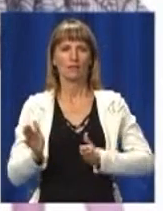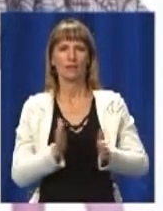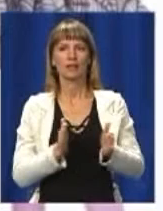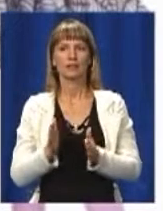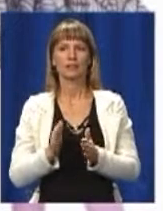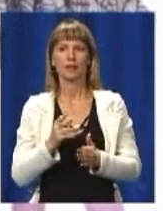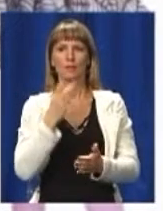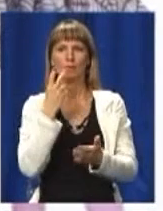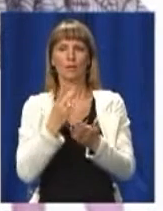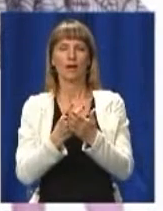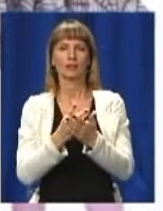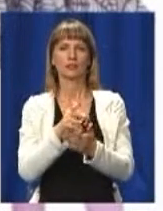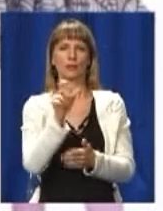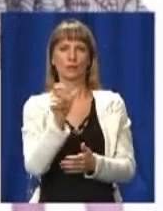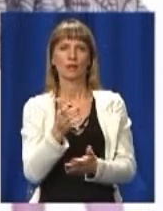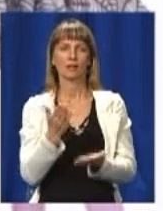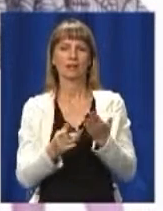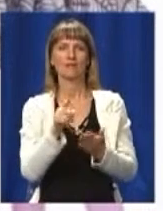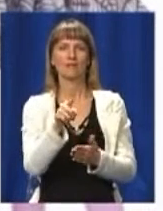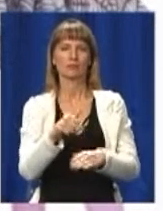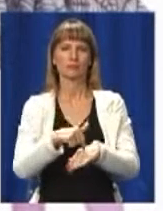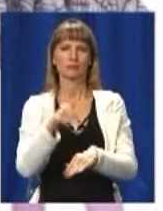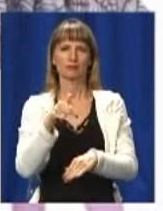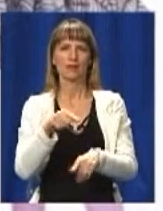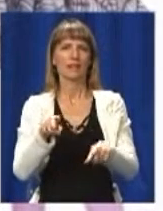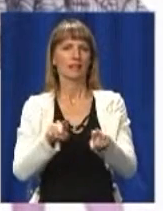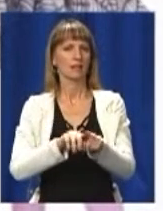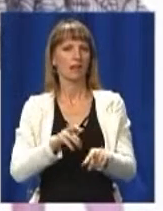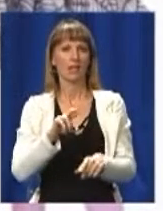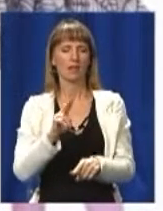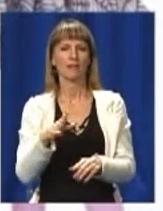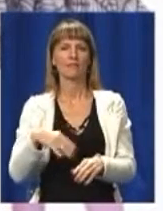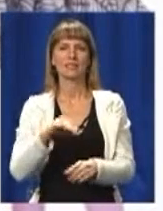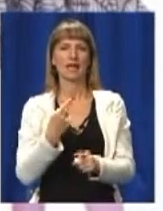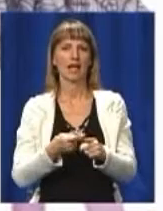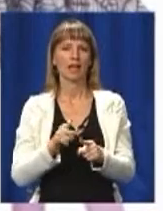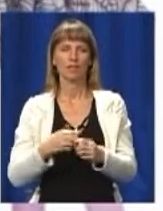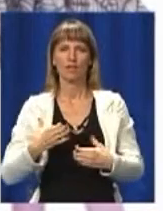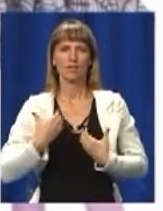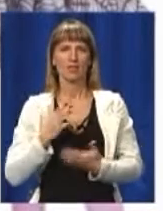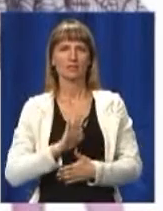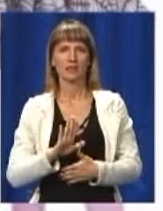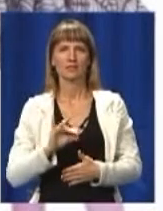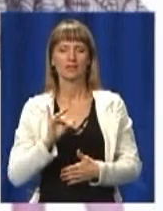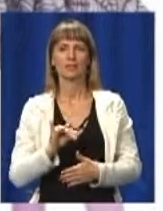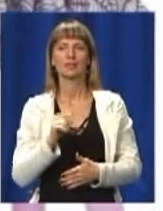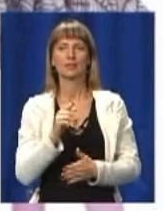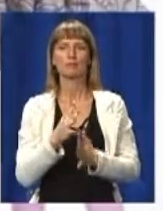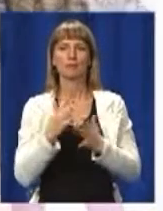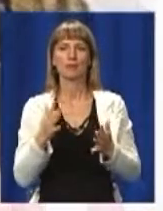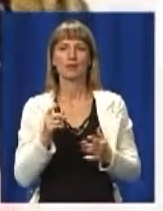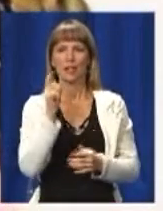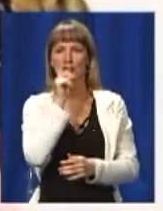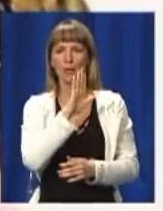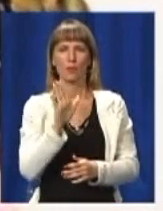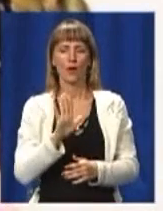начебто показують підліткам, якщо ви почуваєтеся не такими, як всі, це зовсім не страшно. І тим більше не